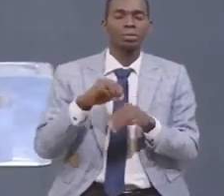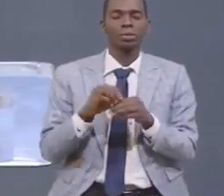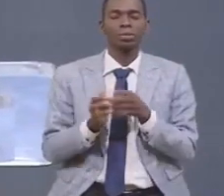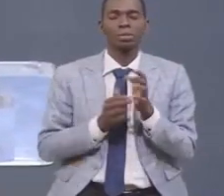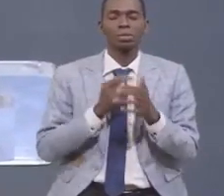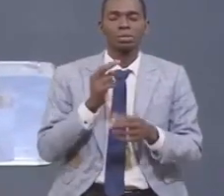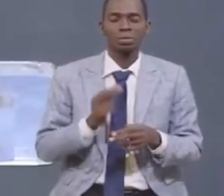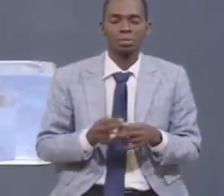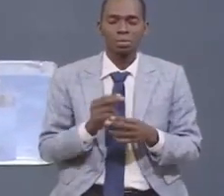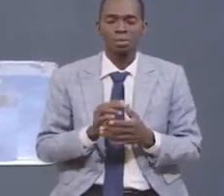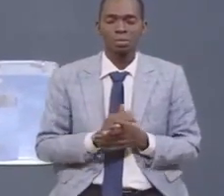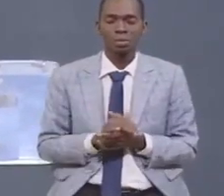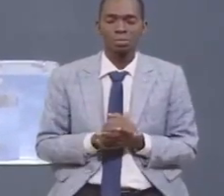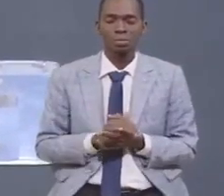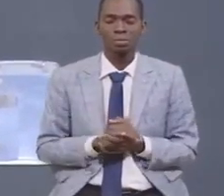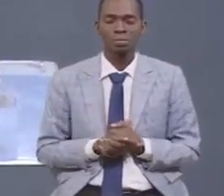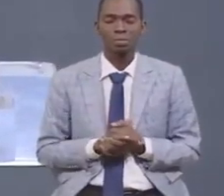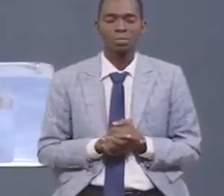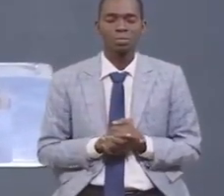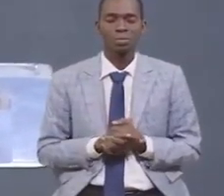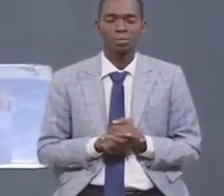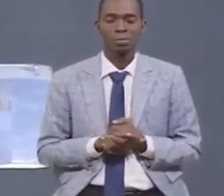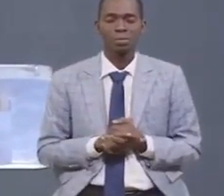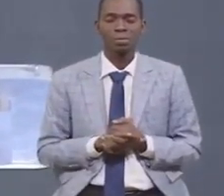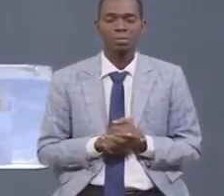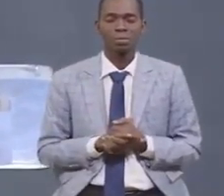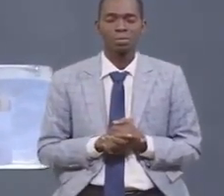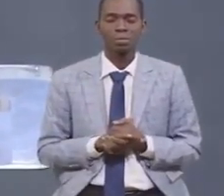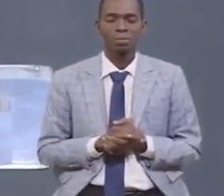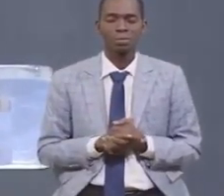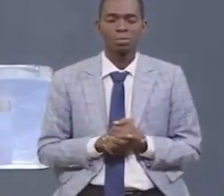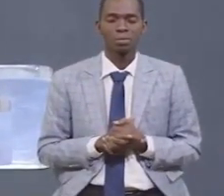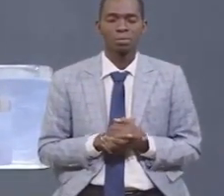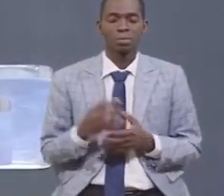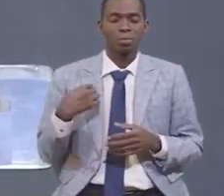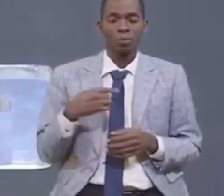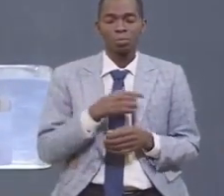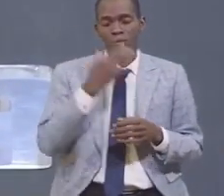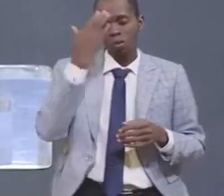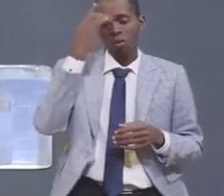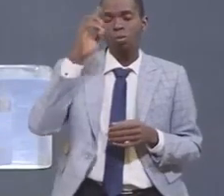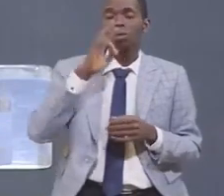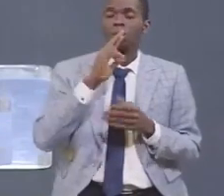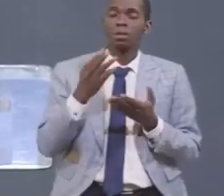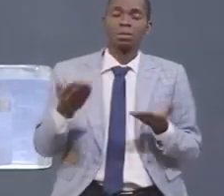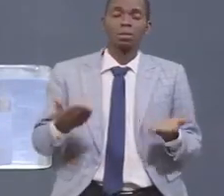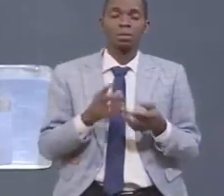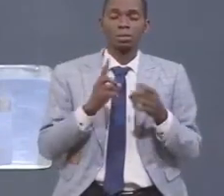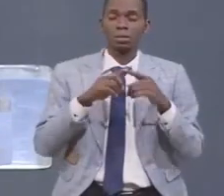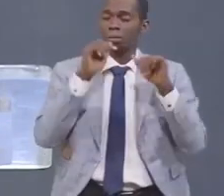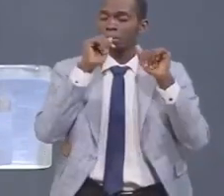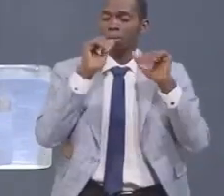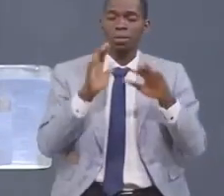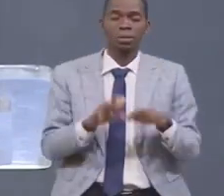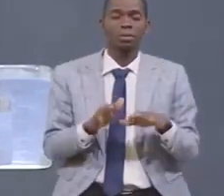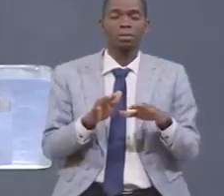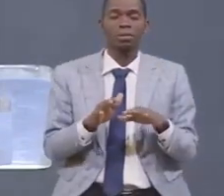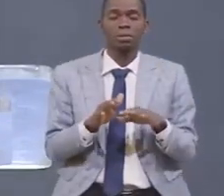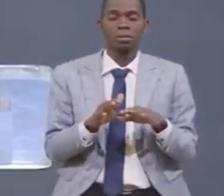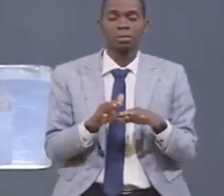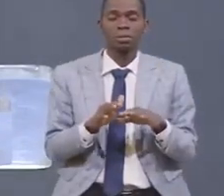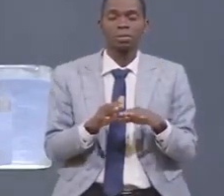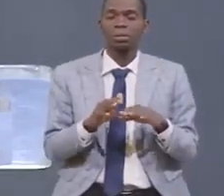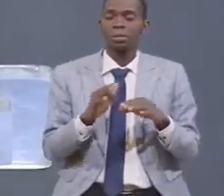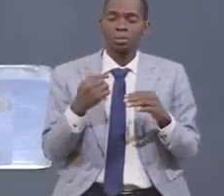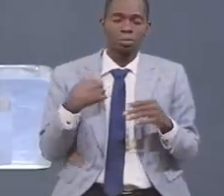సేవలో విజయవంతమైన సాఫల్యత గల మార్గములో మీరు మమ్మల్ని ఉంచండి. We know you are here to bless. మాకు తెలుసు ప్రభువా దీవించడానికి మీరు ఇక్కడ ఉన్నారు. We are